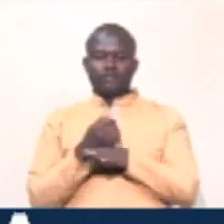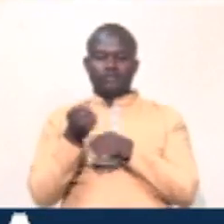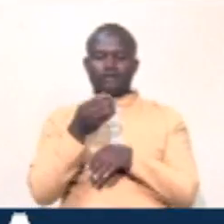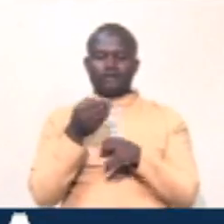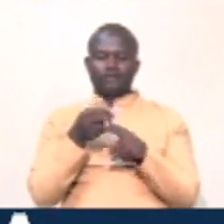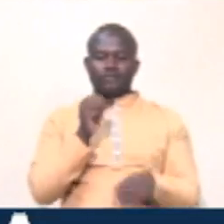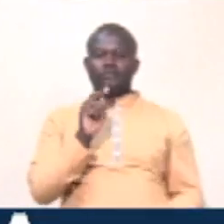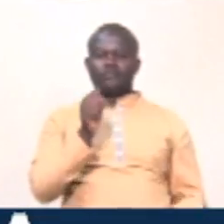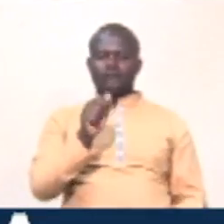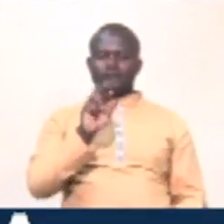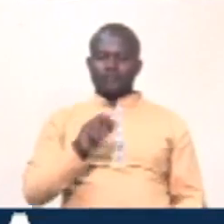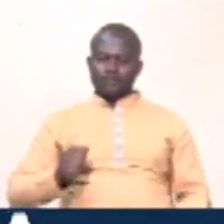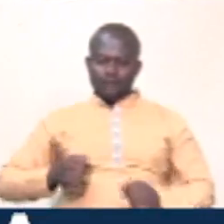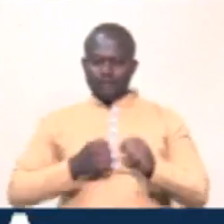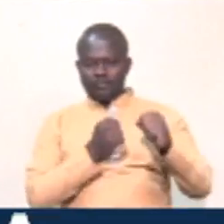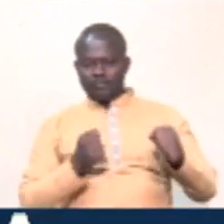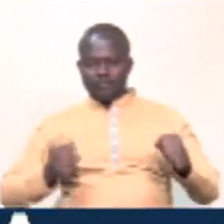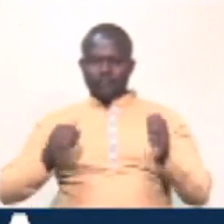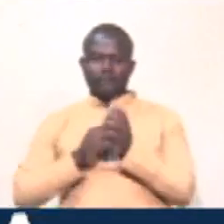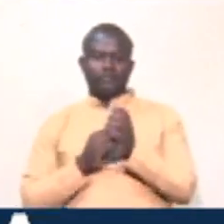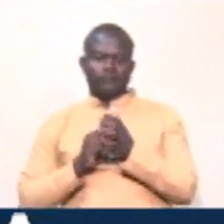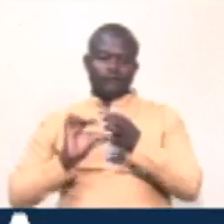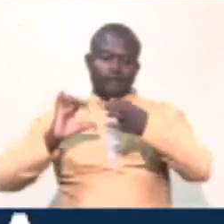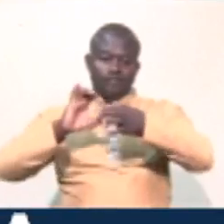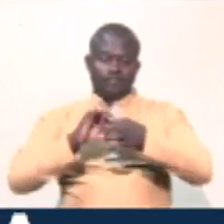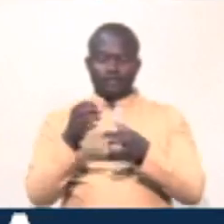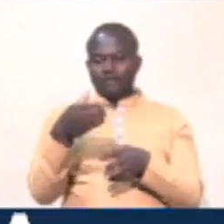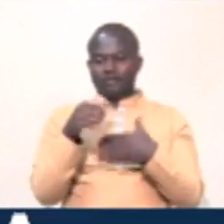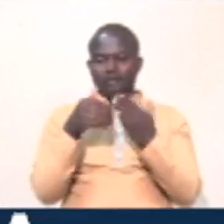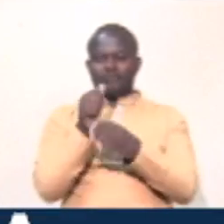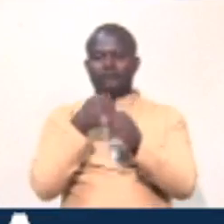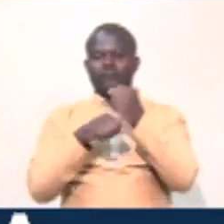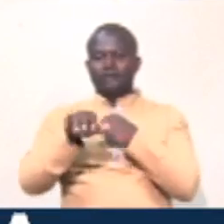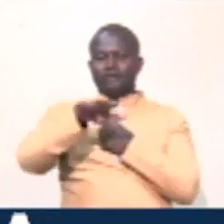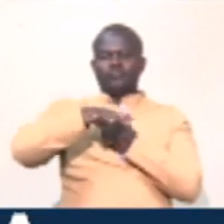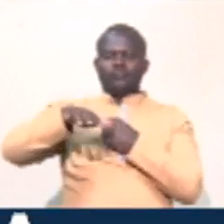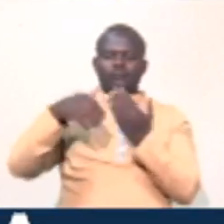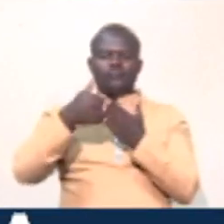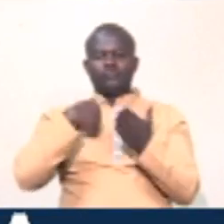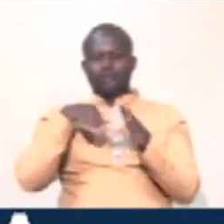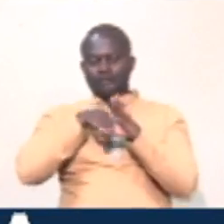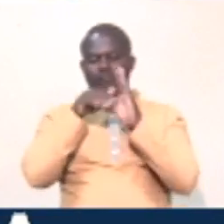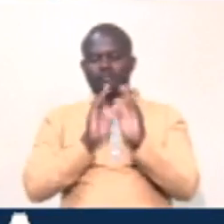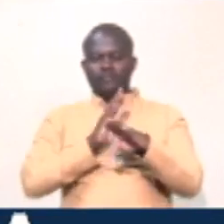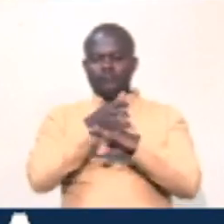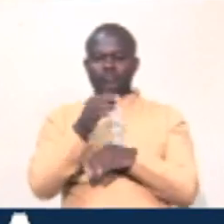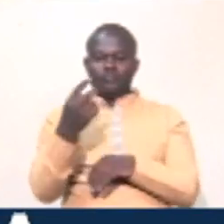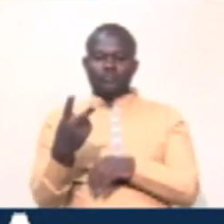koperative yitwa Umutara Carpentry and Joinery Cooperative ikorera ibikorwa by'ububaji mu gakiriro k'aka karere, ikaba igizwe n'abanyamuryango bagera